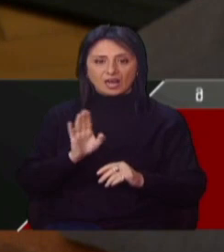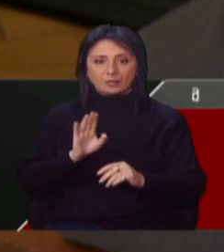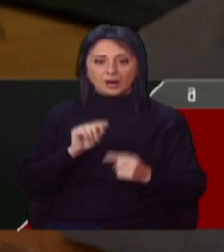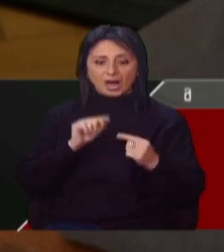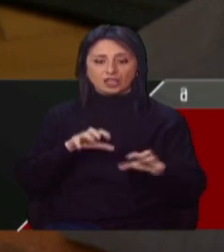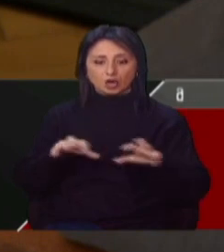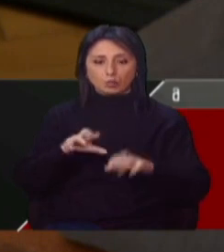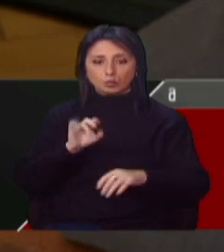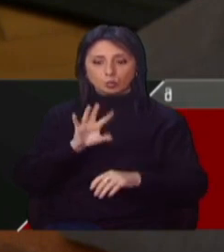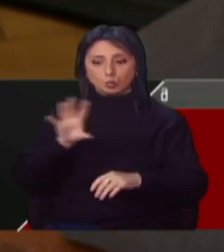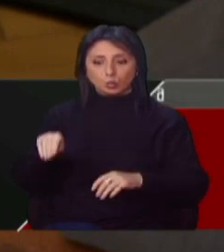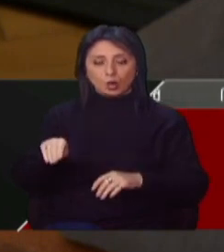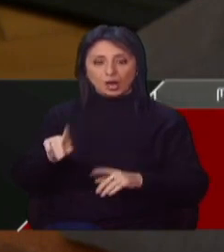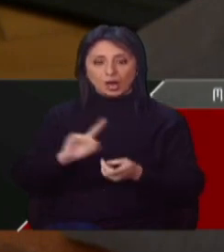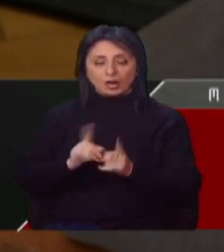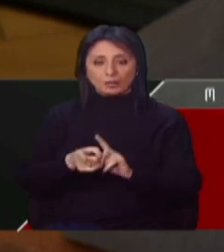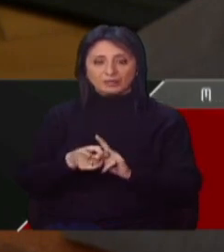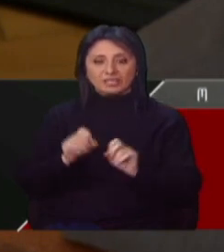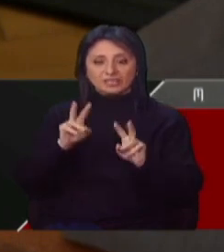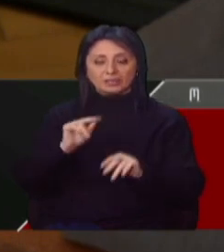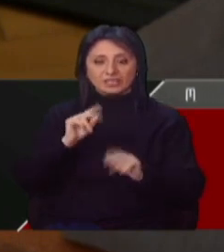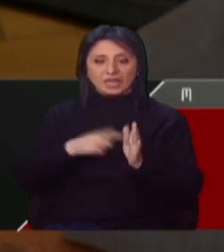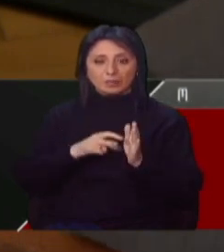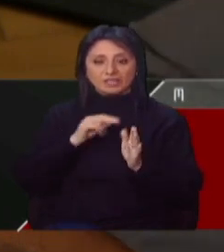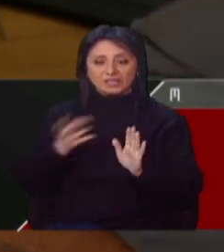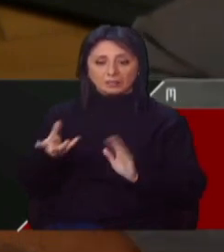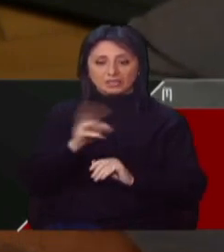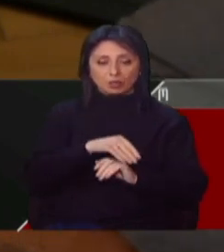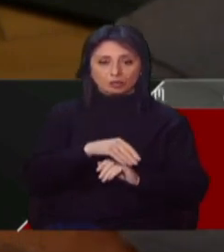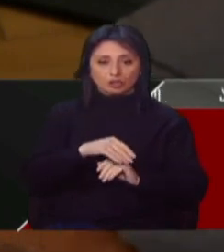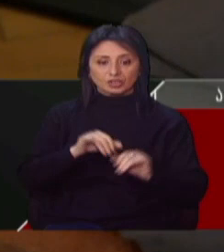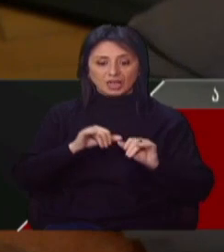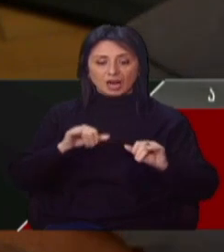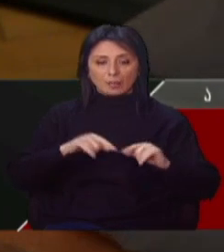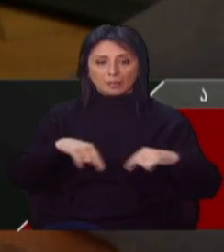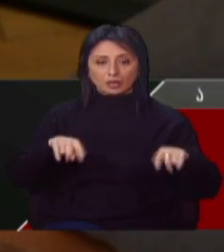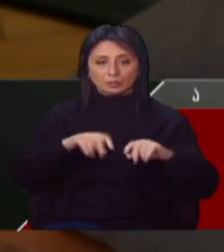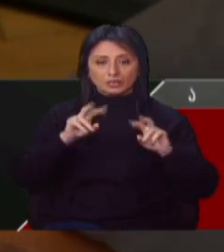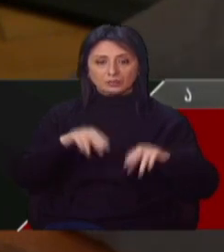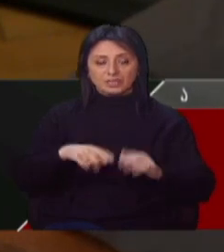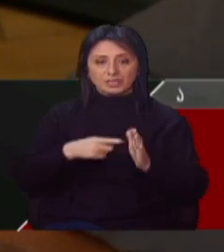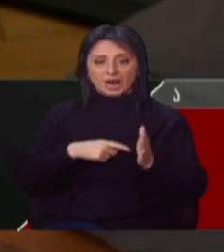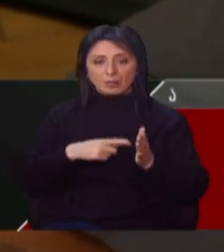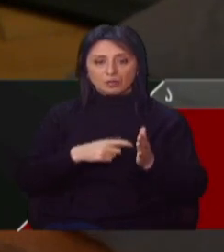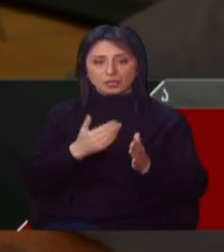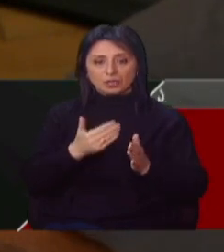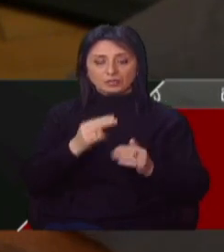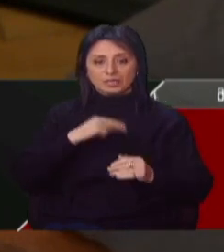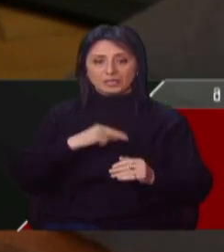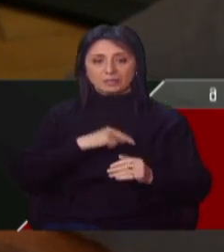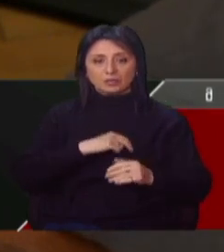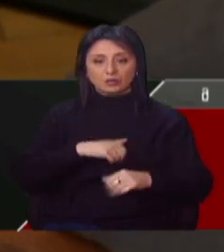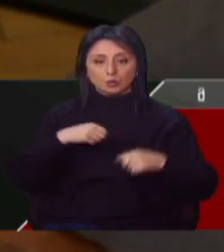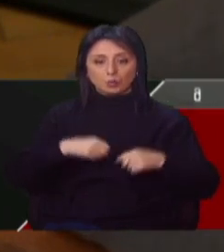Vagenot, tu ești nișin scoși de la Vagenot, Partoebine, special să gămozebo, sam să